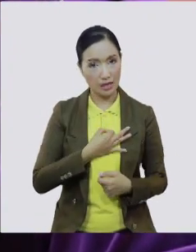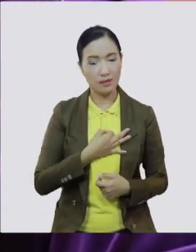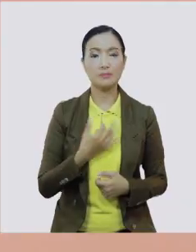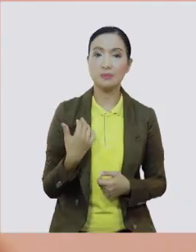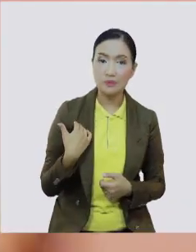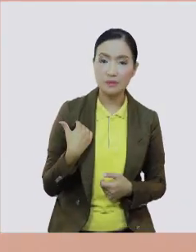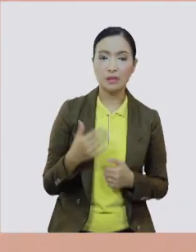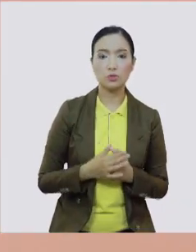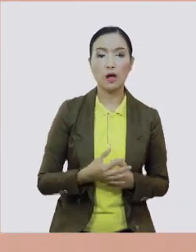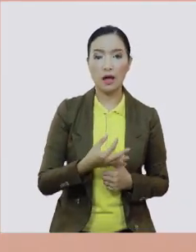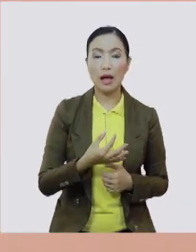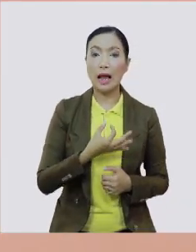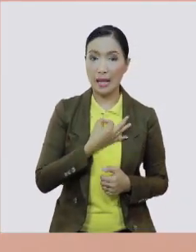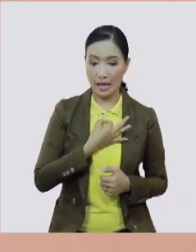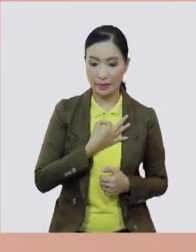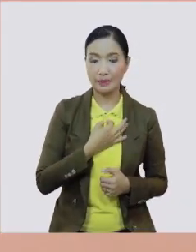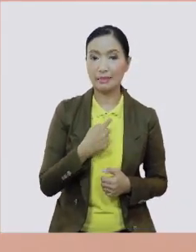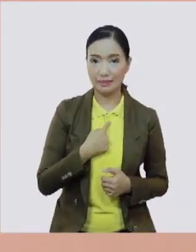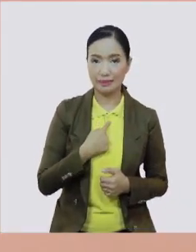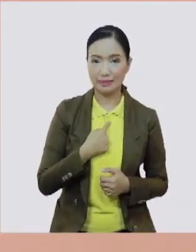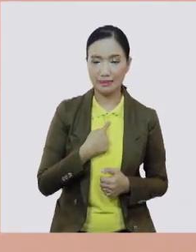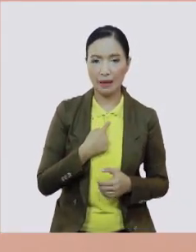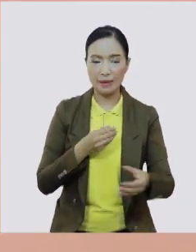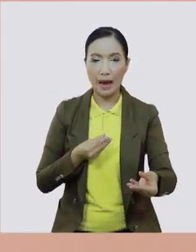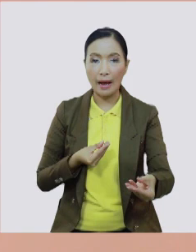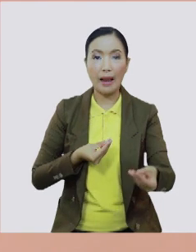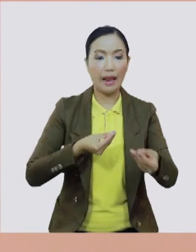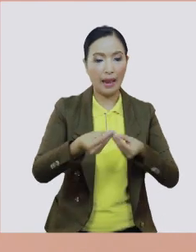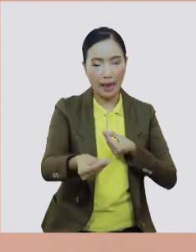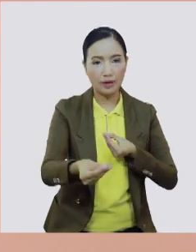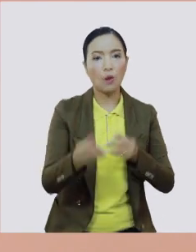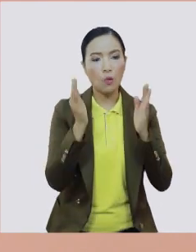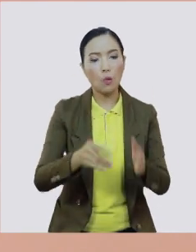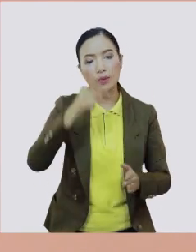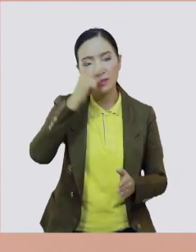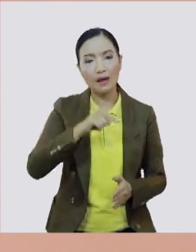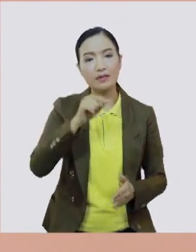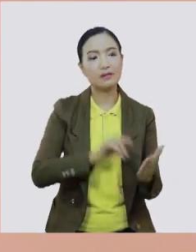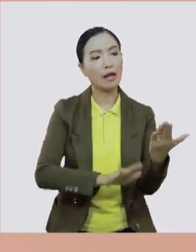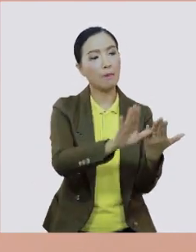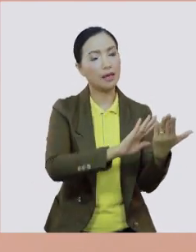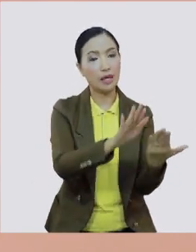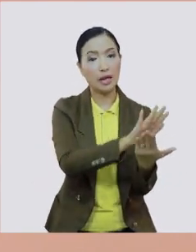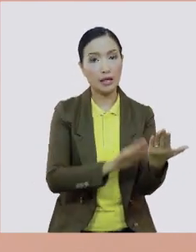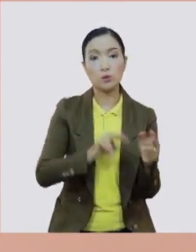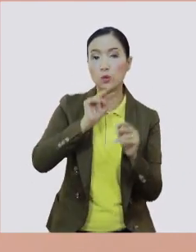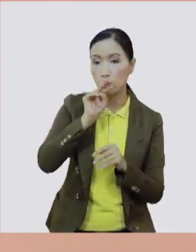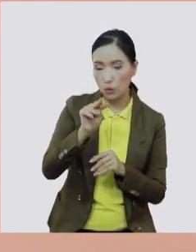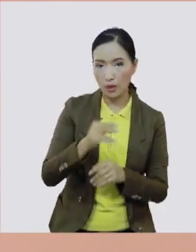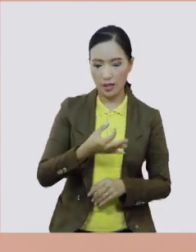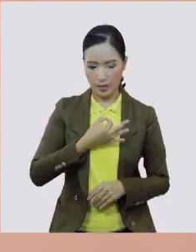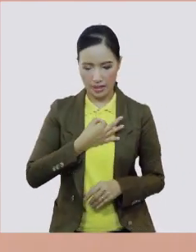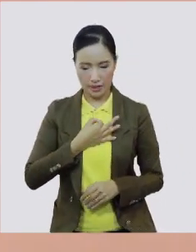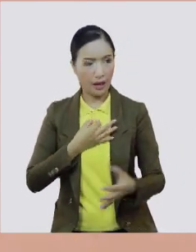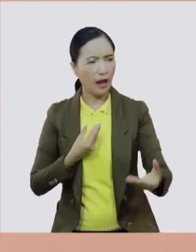าถ้าเหรียญรางวัลนี้แลกอะไรกับคนไทยทั้งประเทศที่กำลังดูอยู่หนูอยากจะแลก